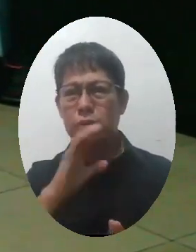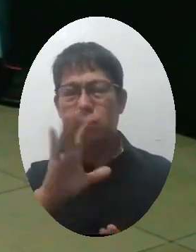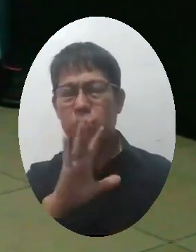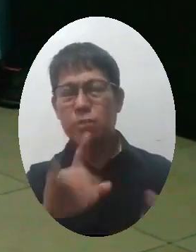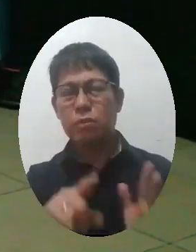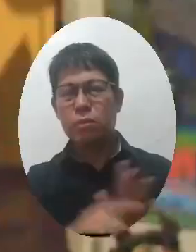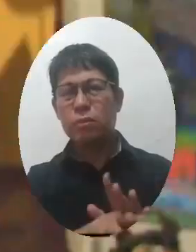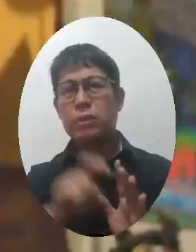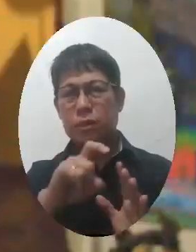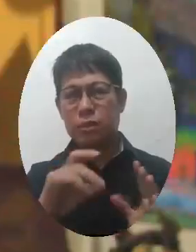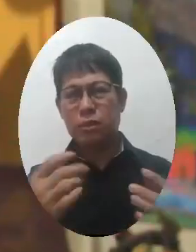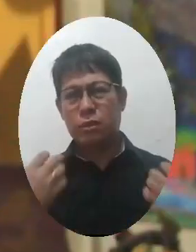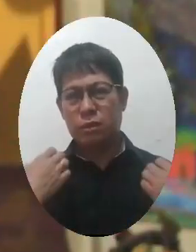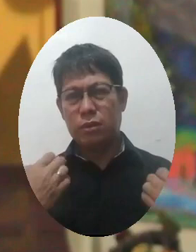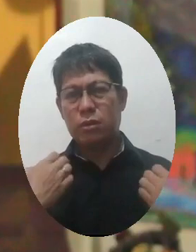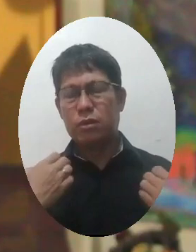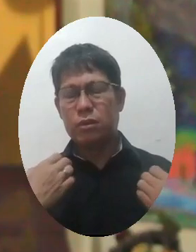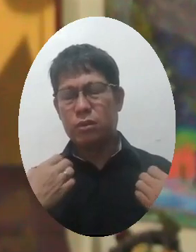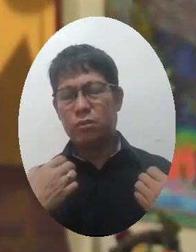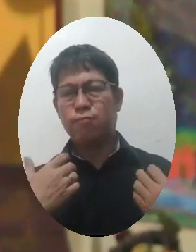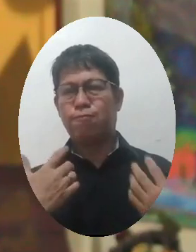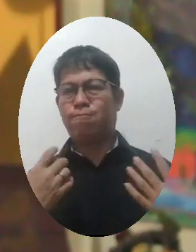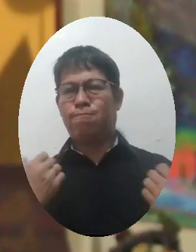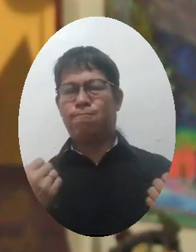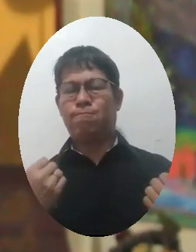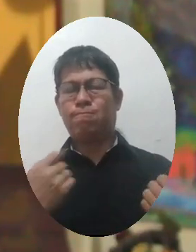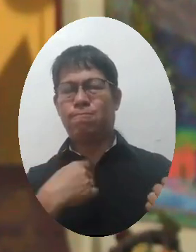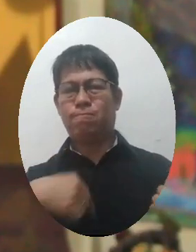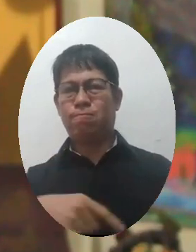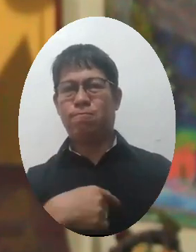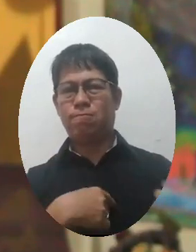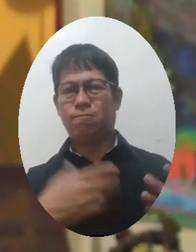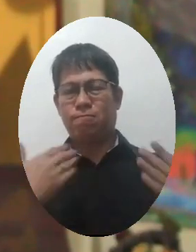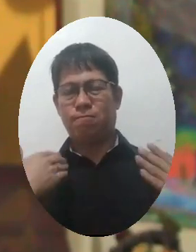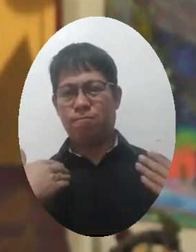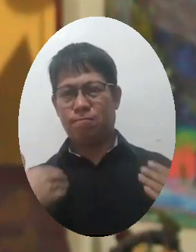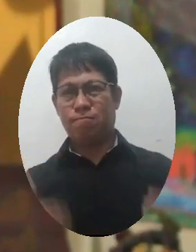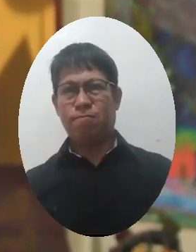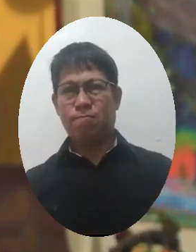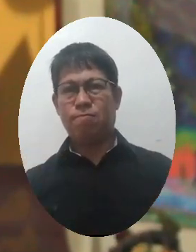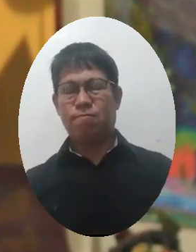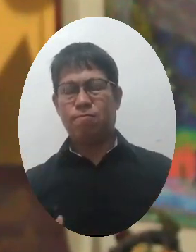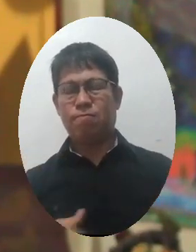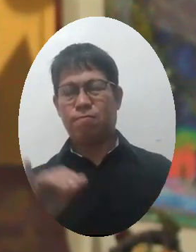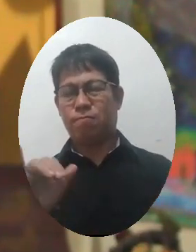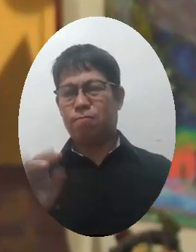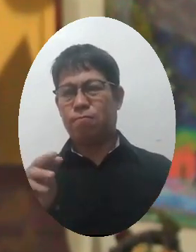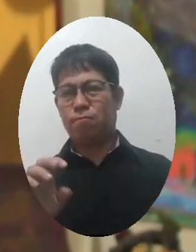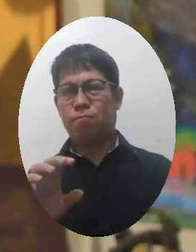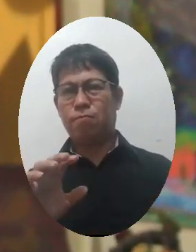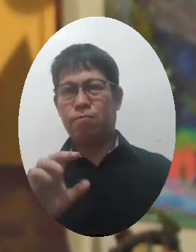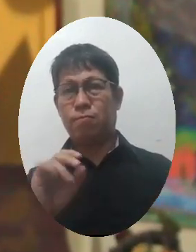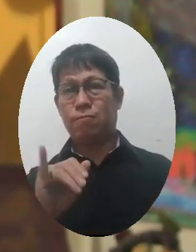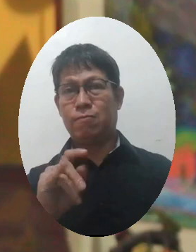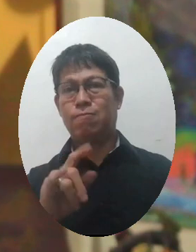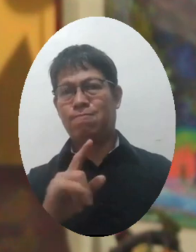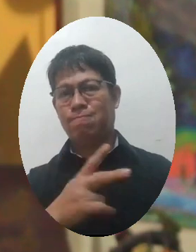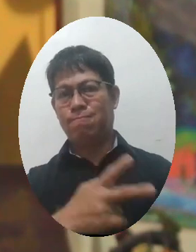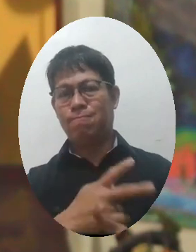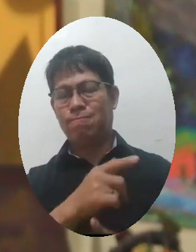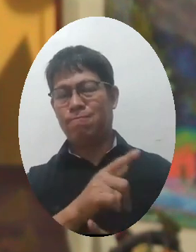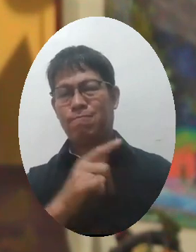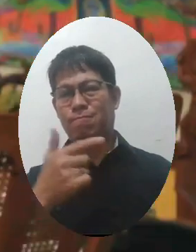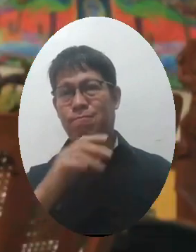kontaminado. Ang exercise ay nakakatulong para mapalakas ang immune system panlaban